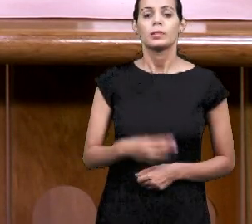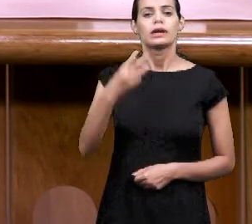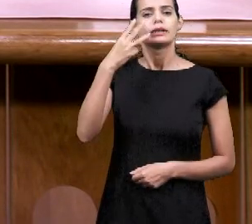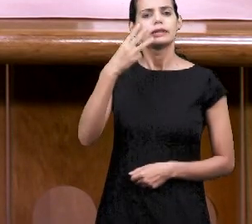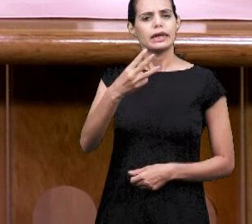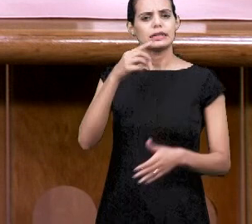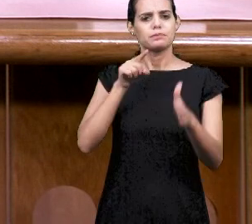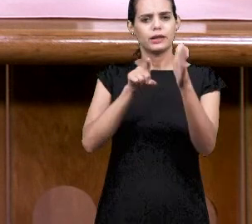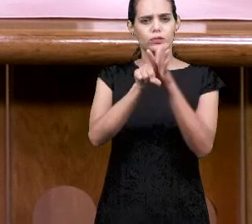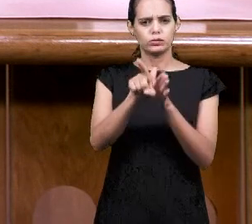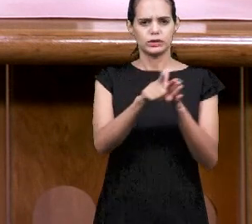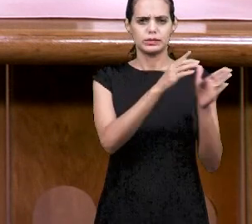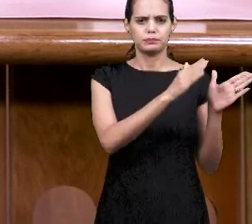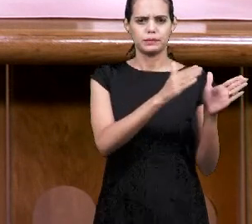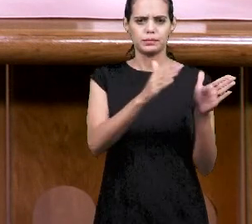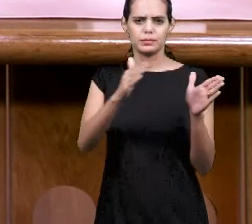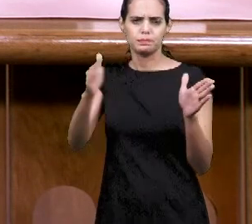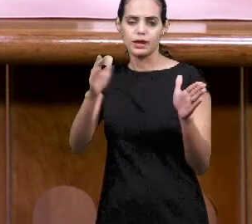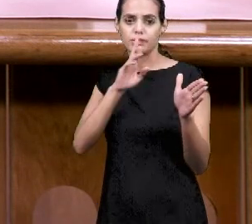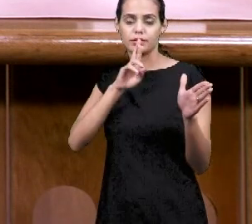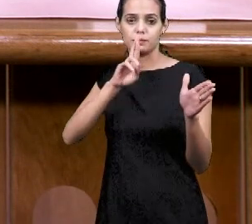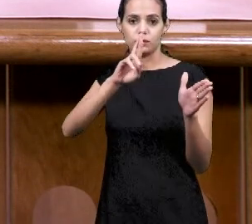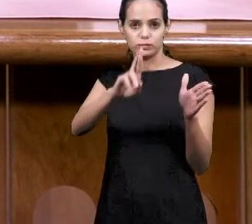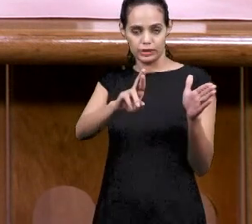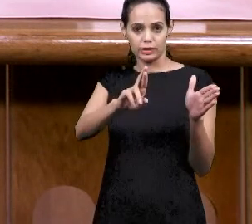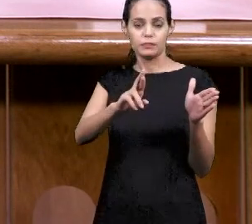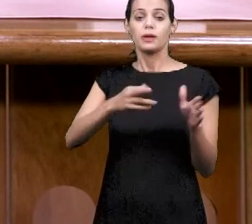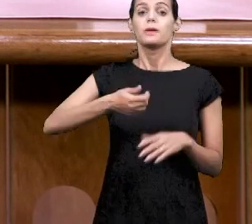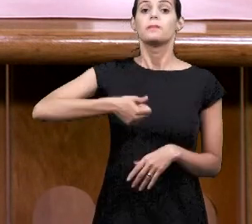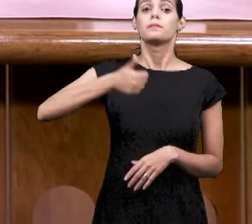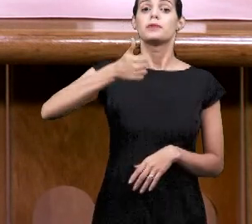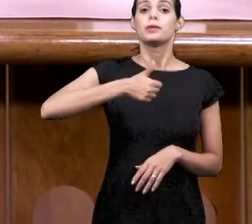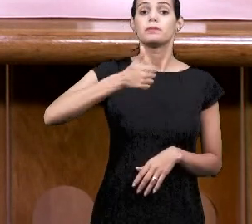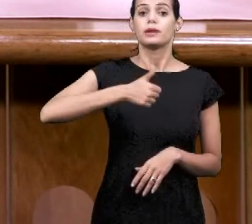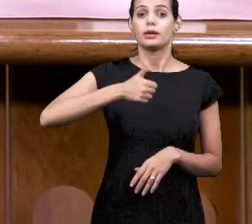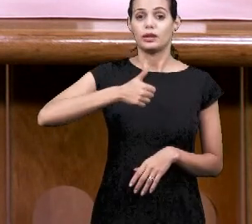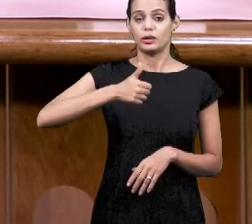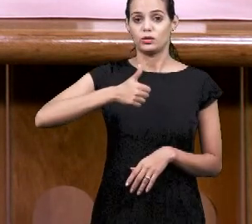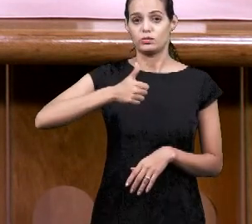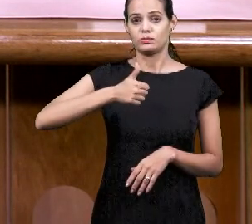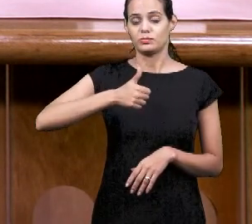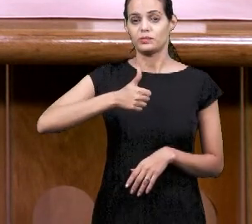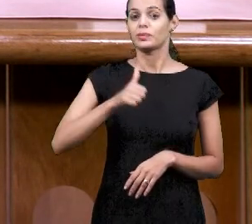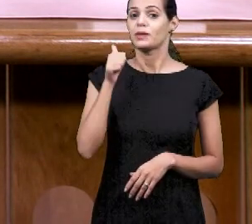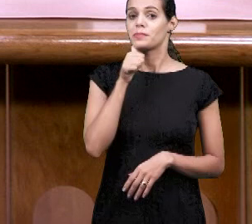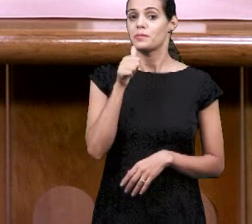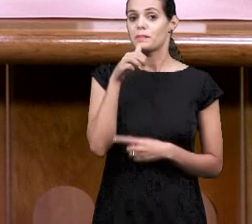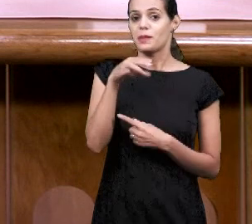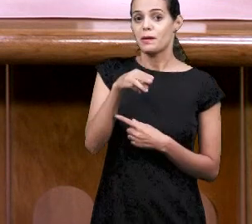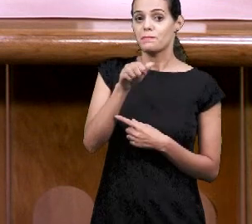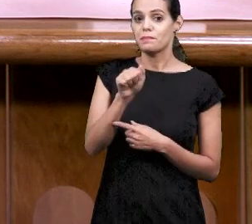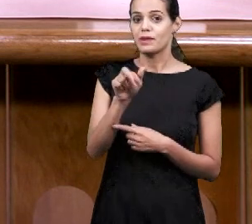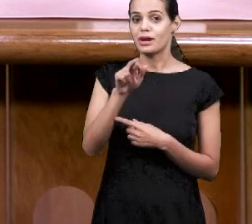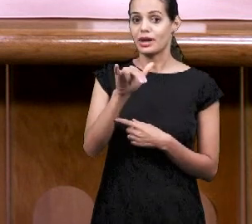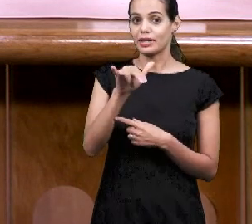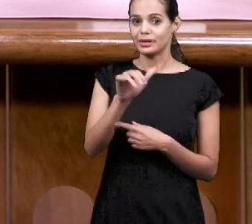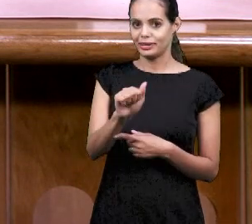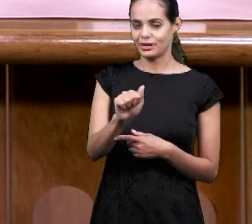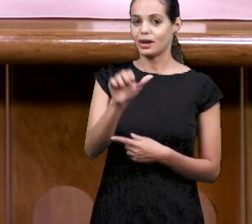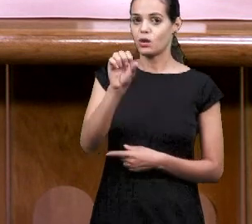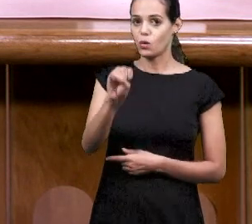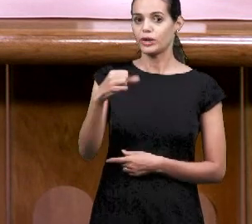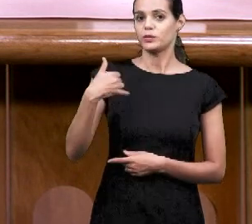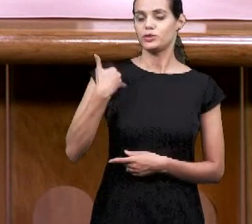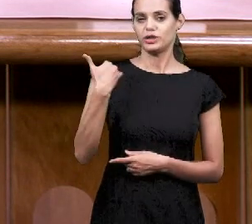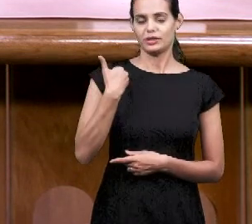troisième question, encore adressée aux adolescents et les dames. Quel a été le but du